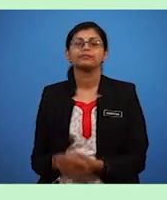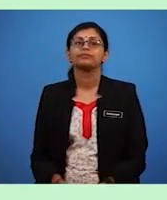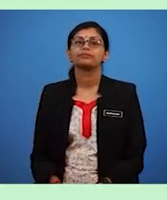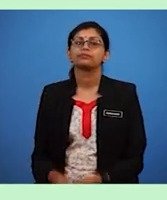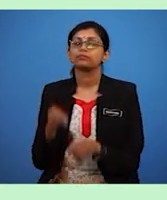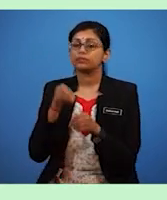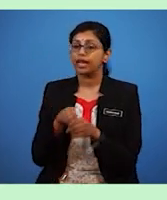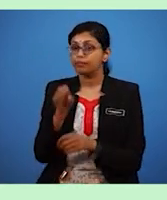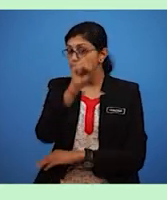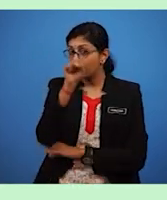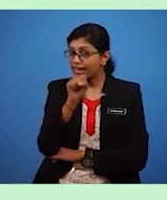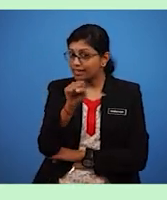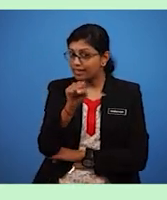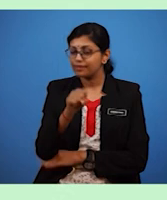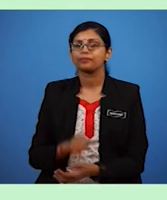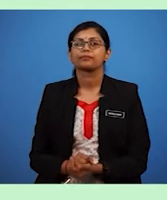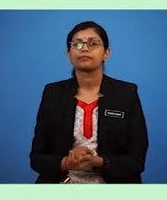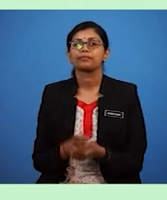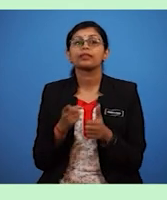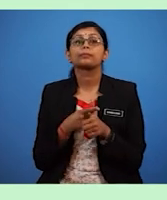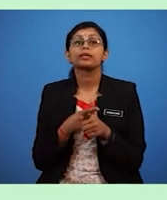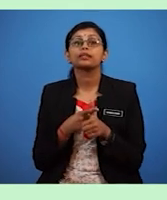dalam soalan, iaitu